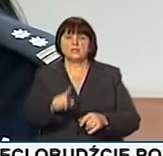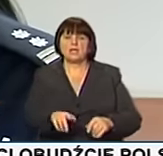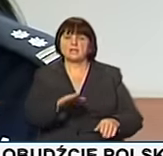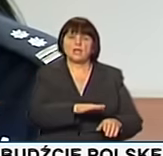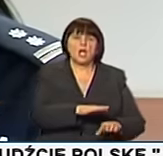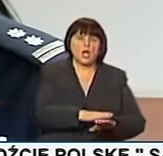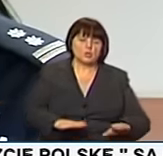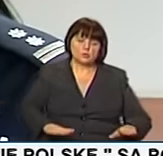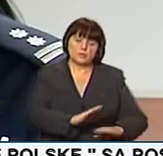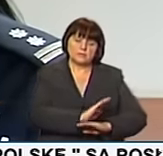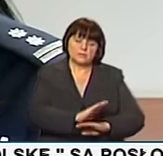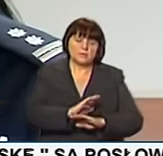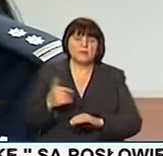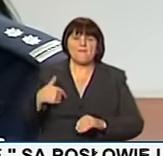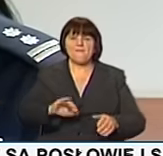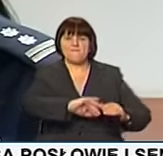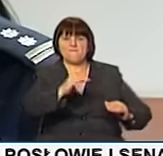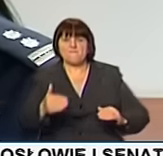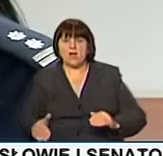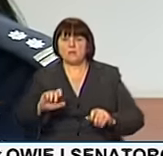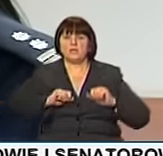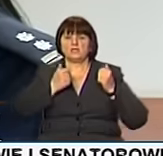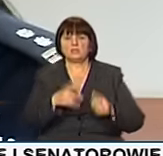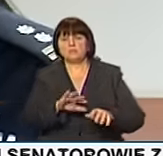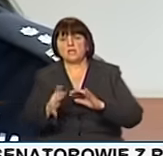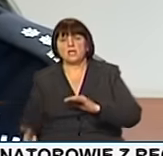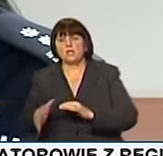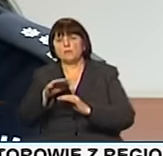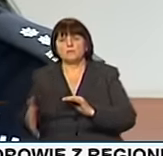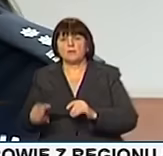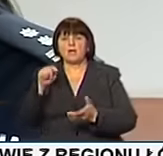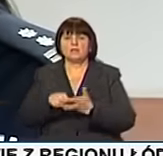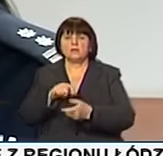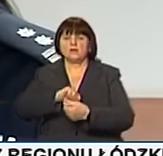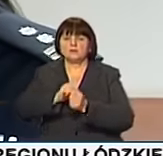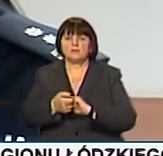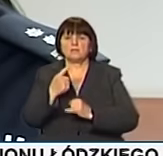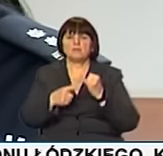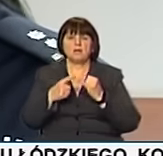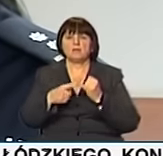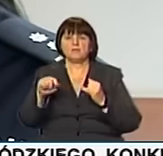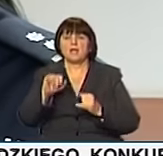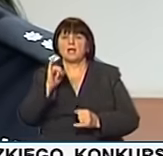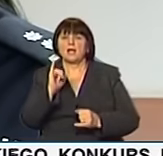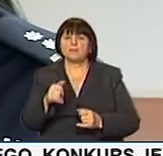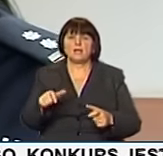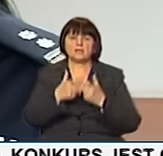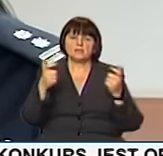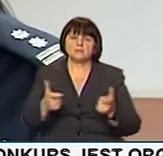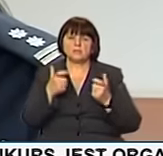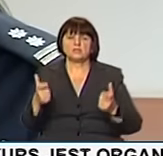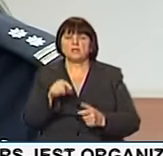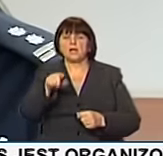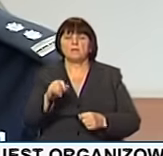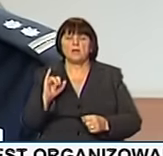pojawia się przy zabezpieczeniu wału przed tym żeby się nie obsypywać k w przypadku jakkolwiek zakłóceń ładu i porządku